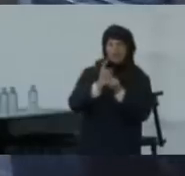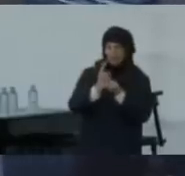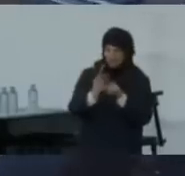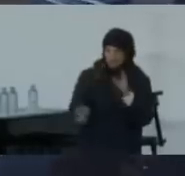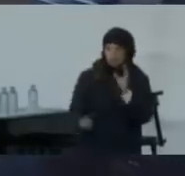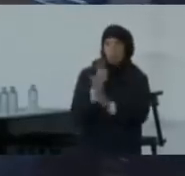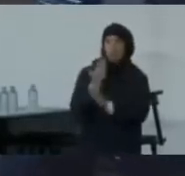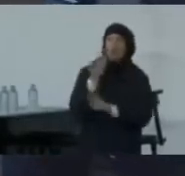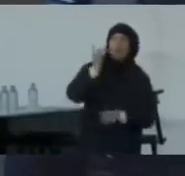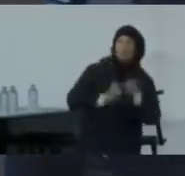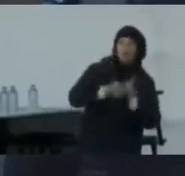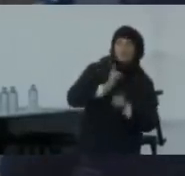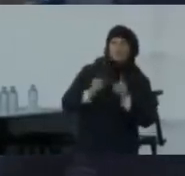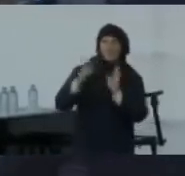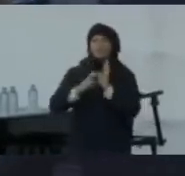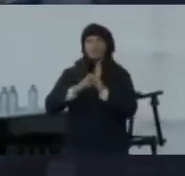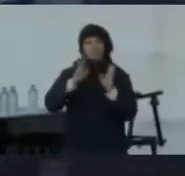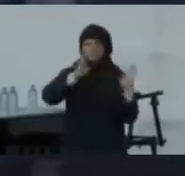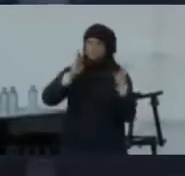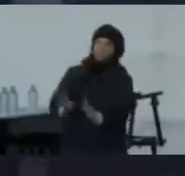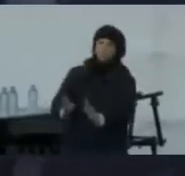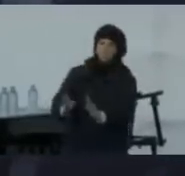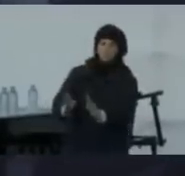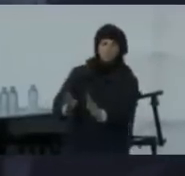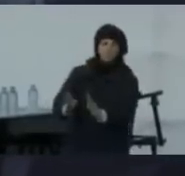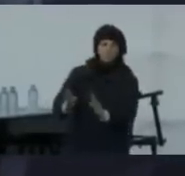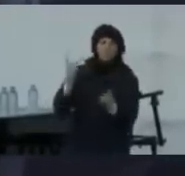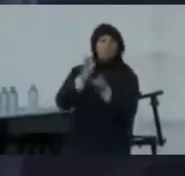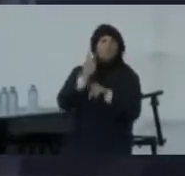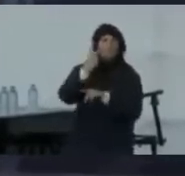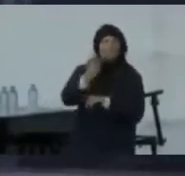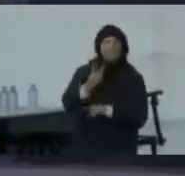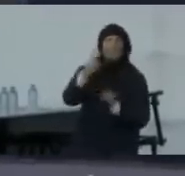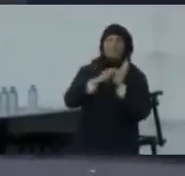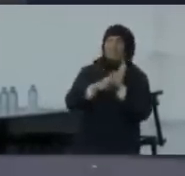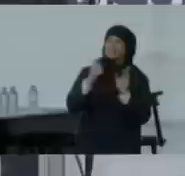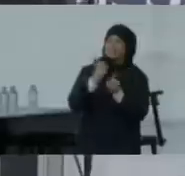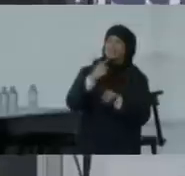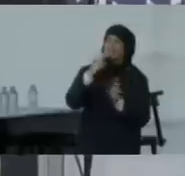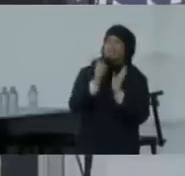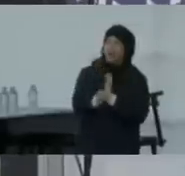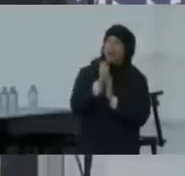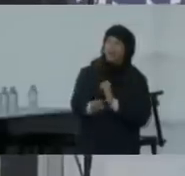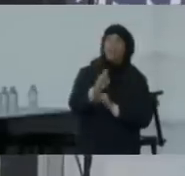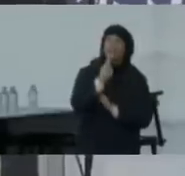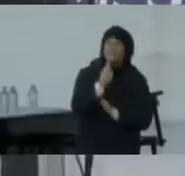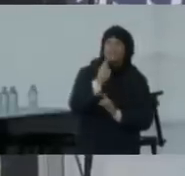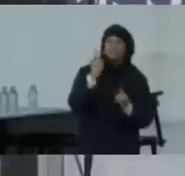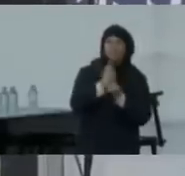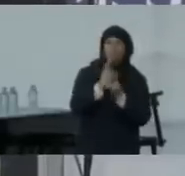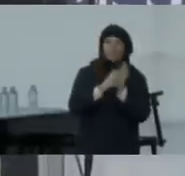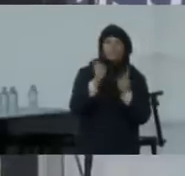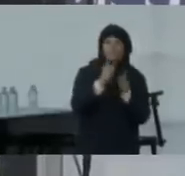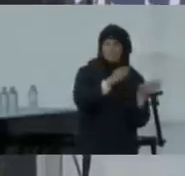la politica è il fisco, è solo il fisco. Allora bisogna vedere chi deve pagare le tasse in questo paese. Bisogna spostare le tasse a chi